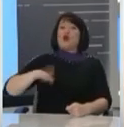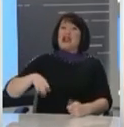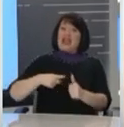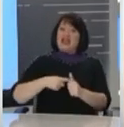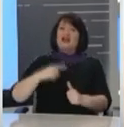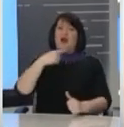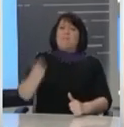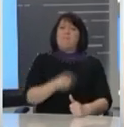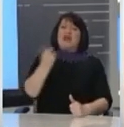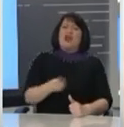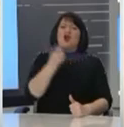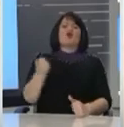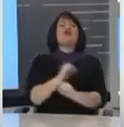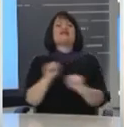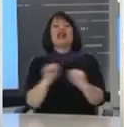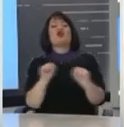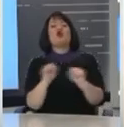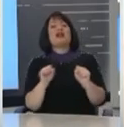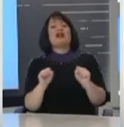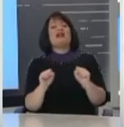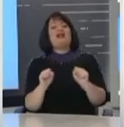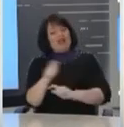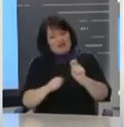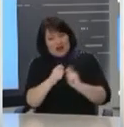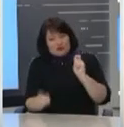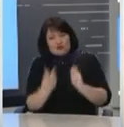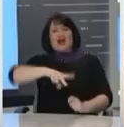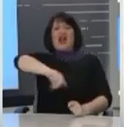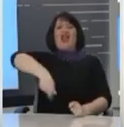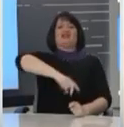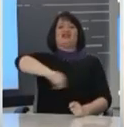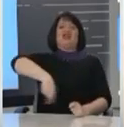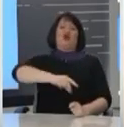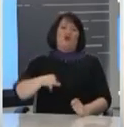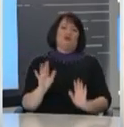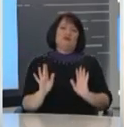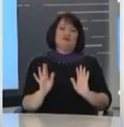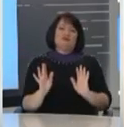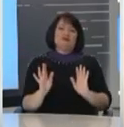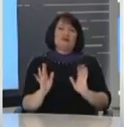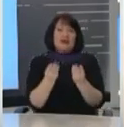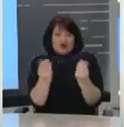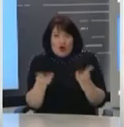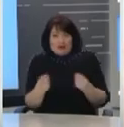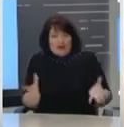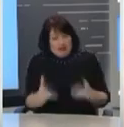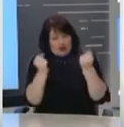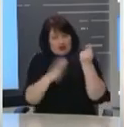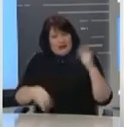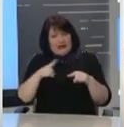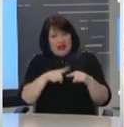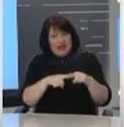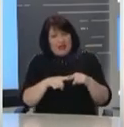στη Μύκονο και στη Σαντορίνη. Ιδού λοιπόν ο τρόπος με τον οποίο θα σώσετε την